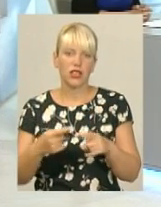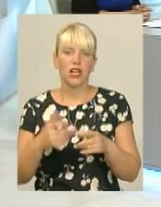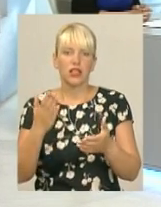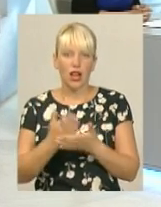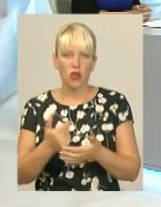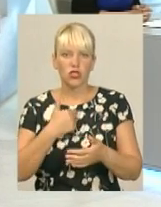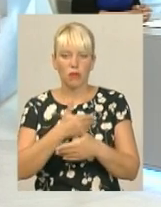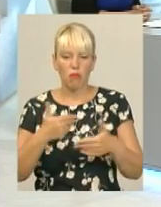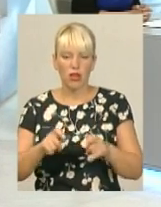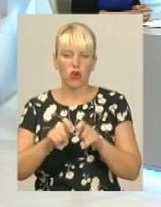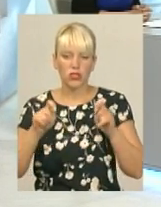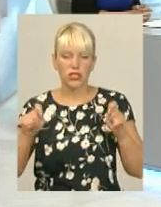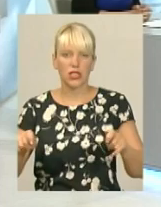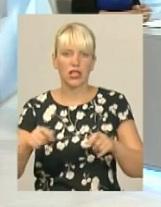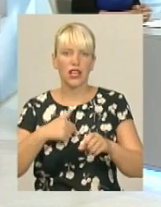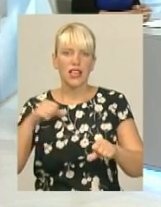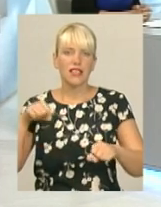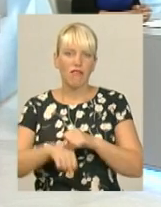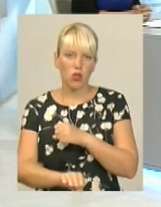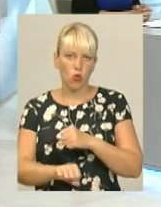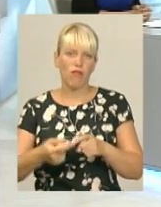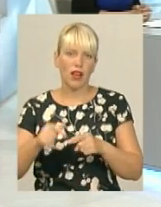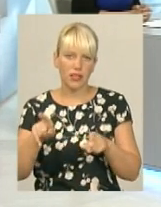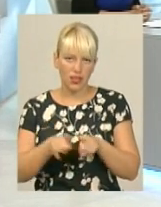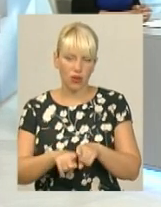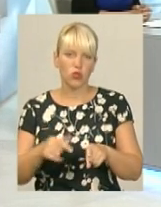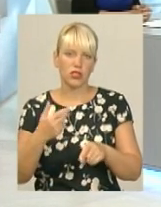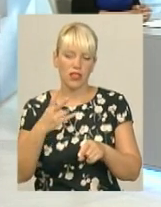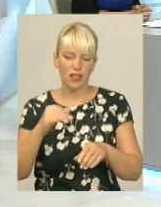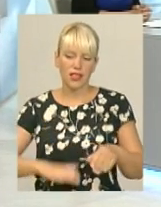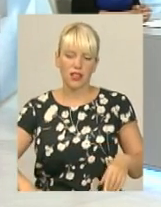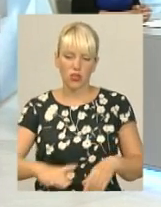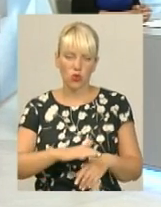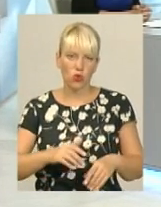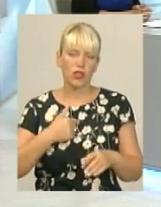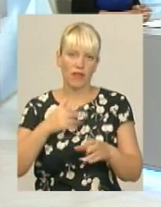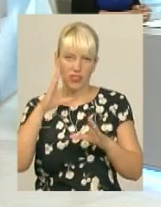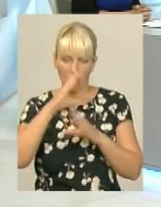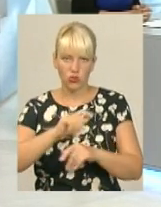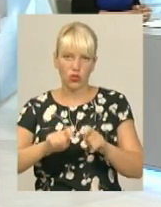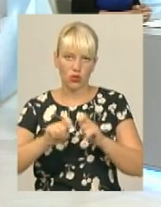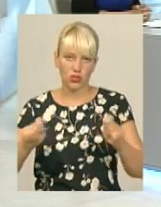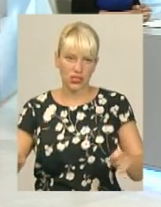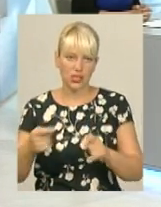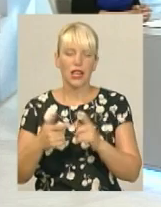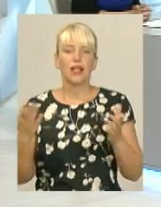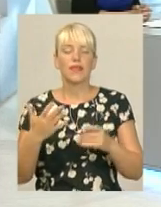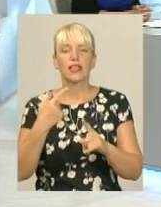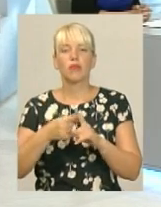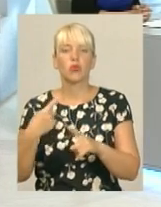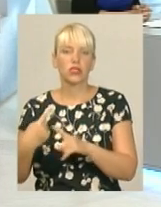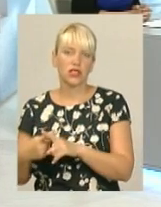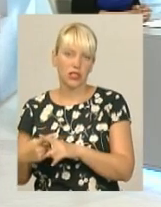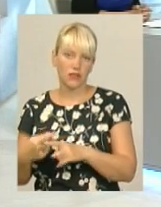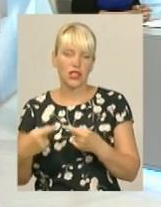зґвалтування на території області, було зареєстровано 2 факти, також нам вдалося розкрити. Які позитивні